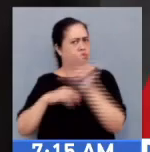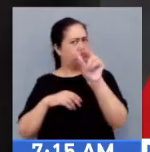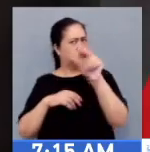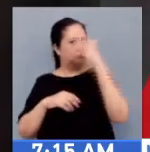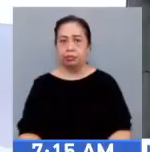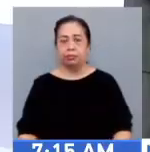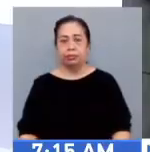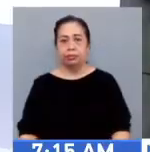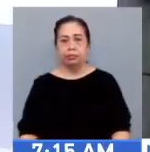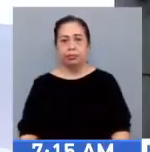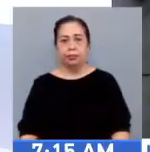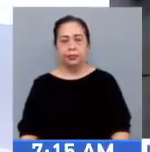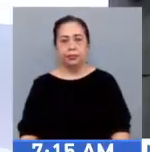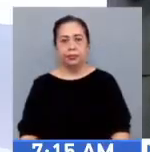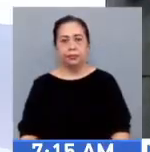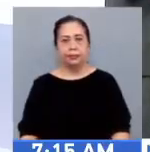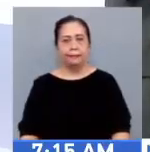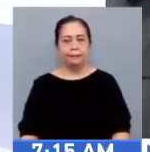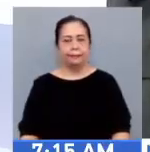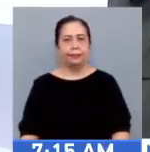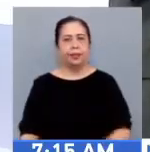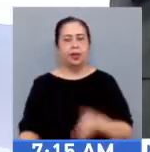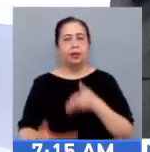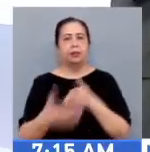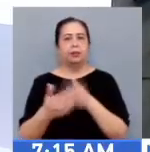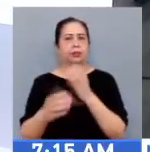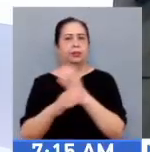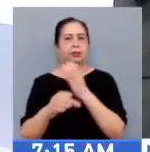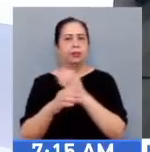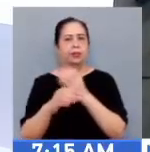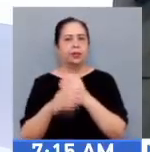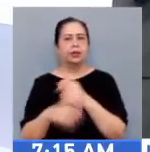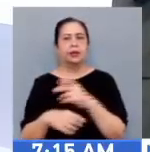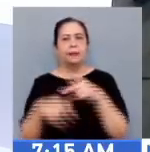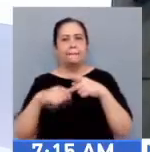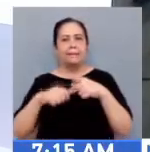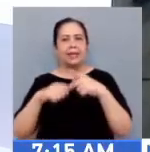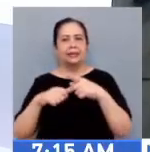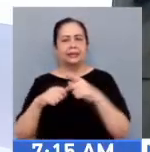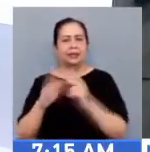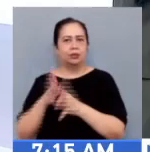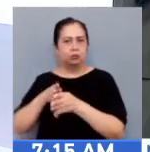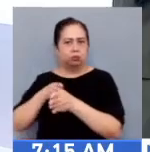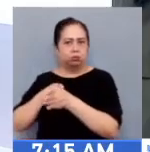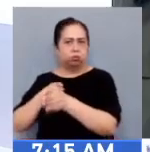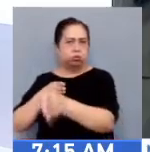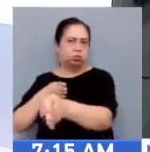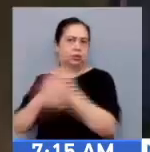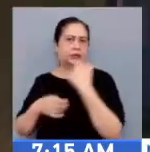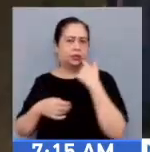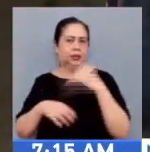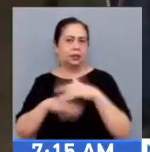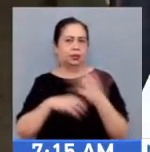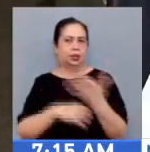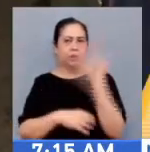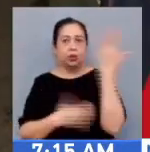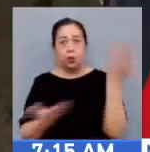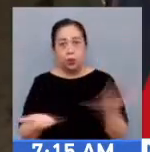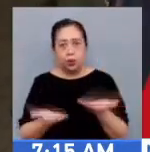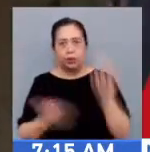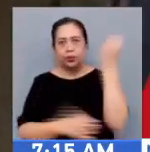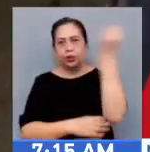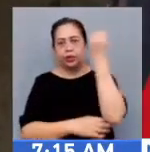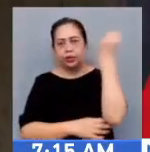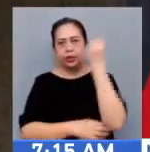kinasuhan siya. Sumalpok ang isang kotse sa mga plastic barrier sa EDSA Ortigas flyover kanina madaling araw. Dayupi ang harapang bahagi